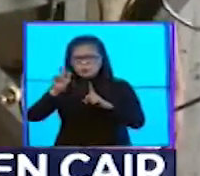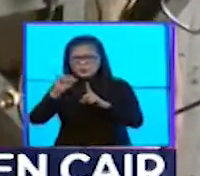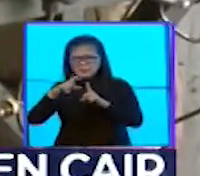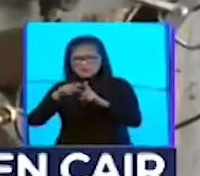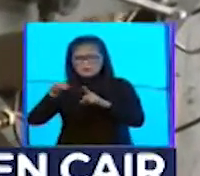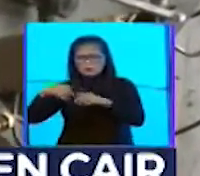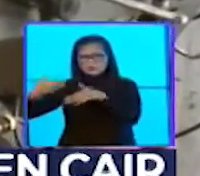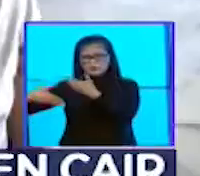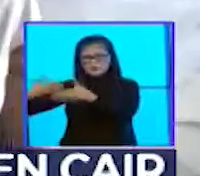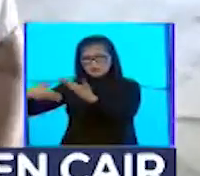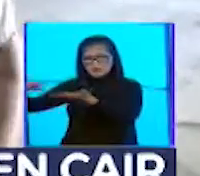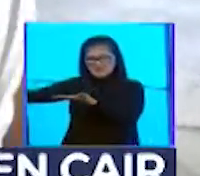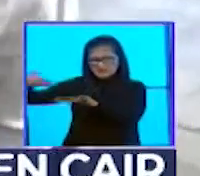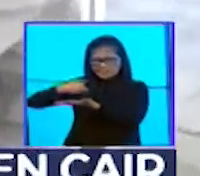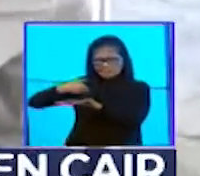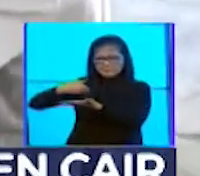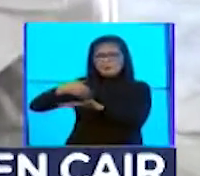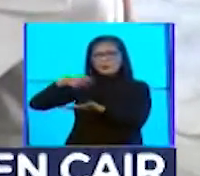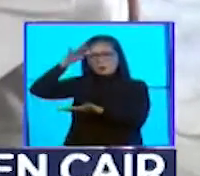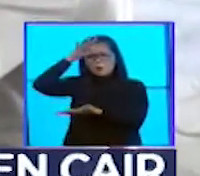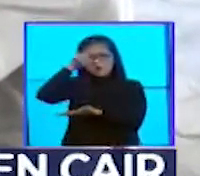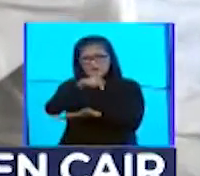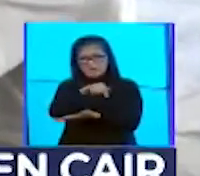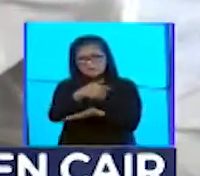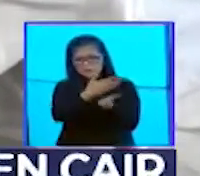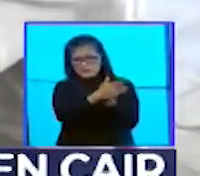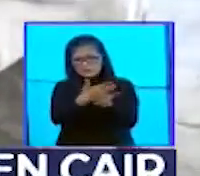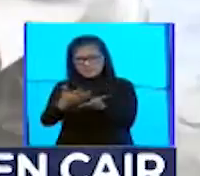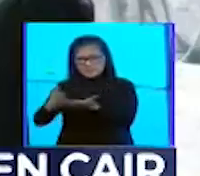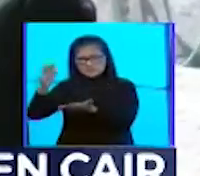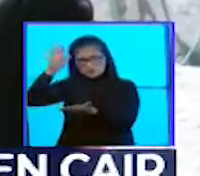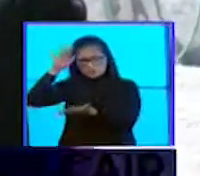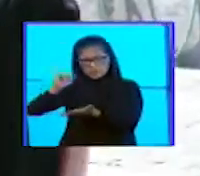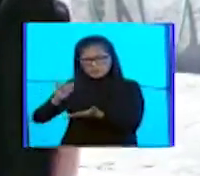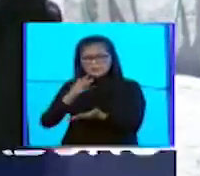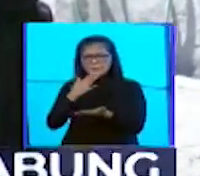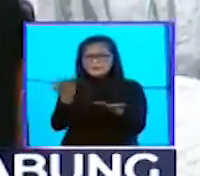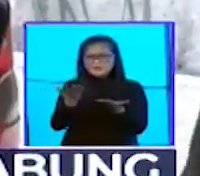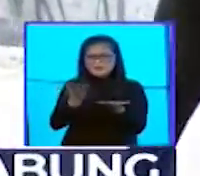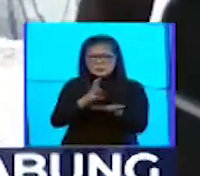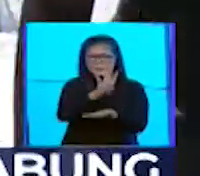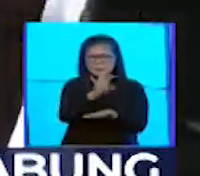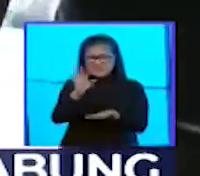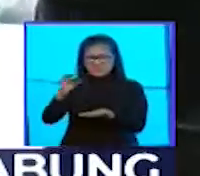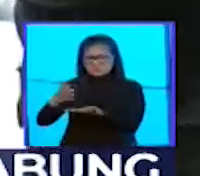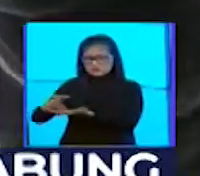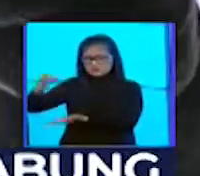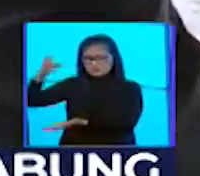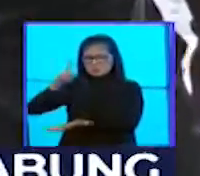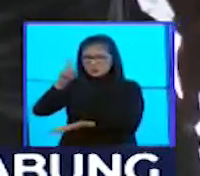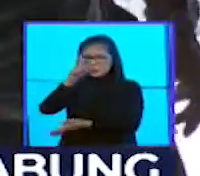suplai produksi depo yang rata-rata mencapai 400 tabung oksigen setiap hari. Sidak juga untuk memastikan tidak ada pihak